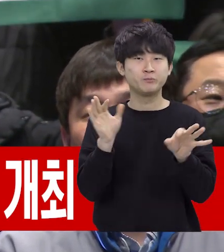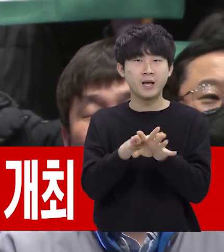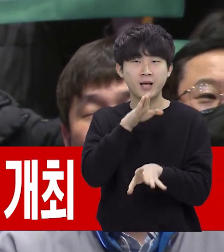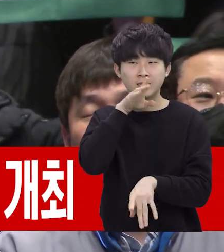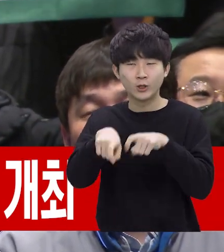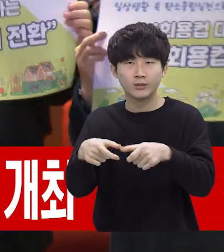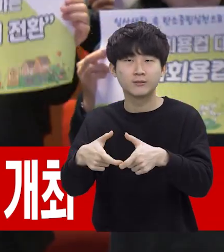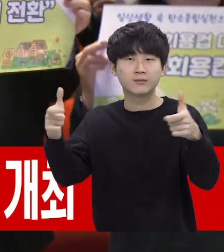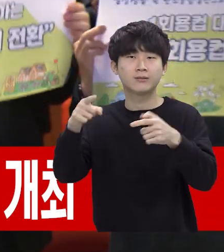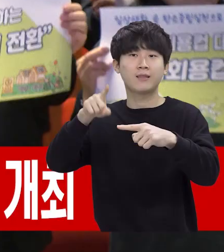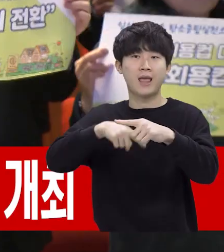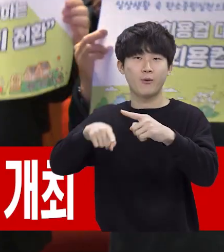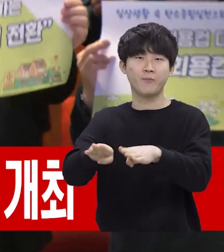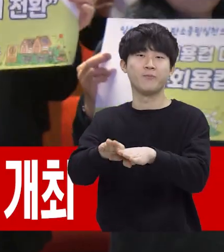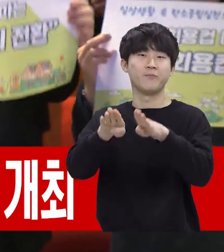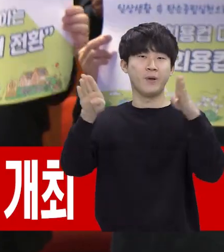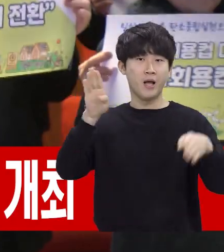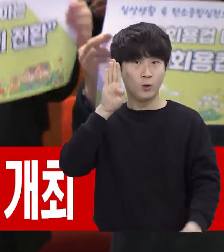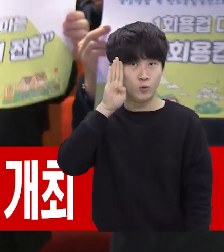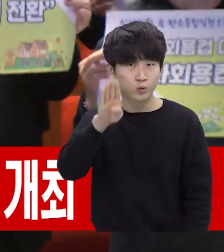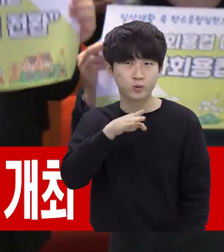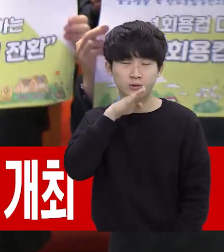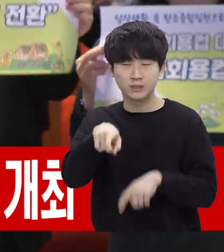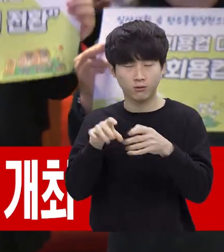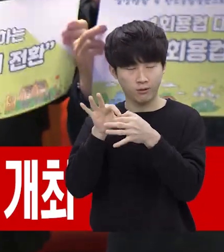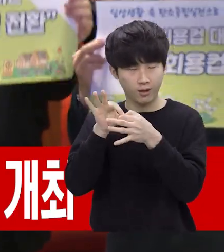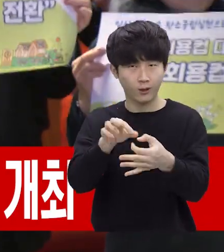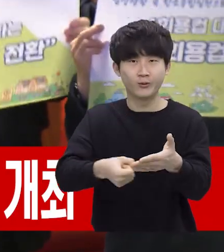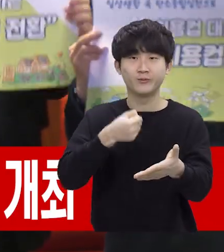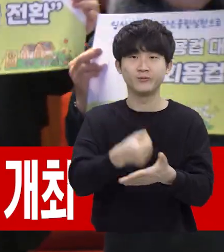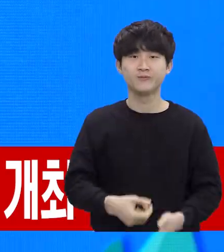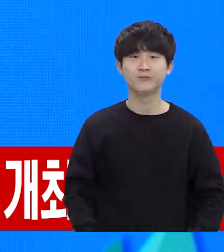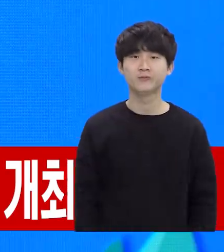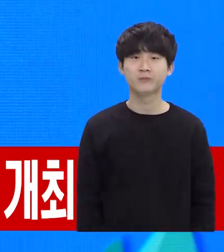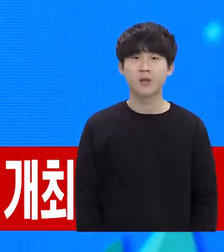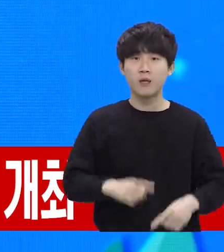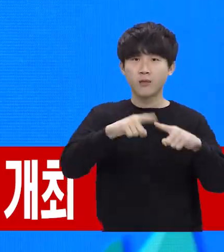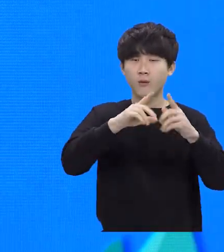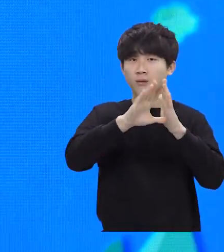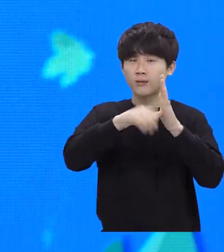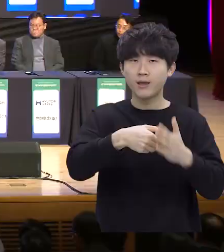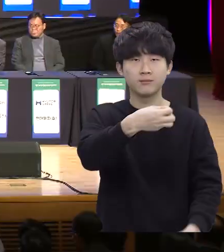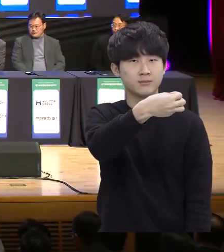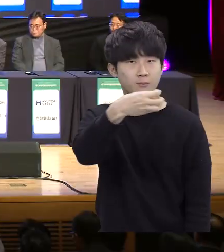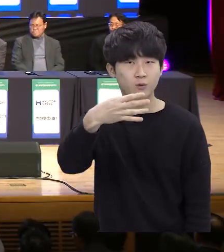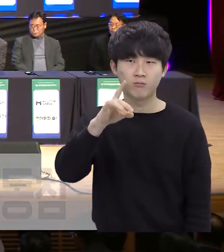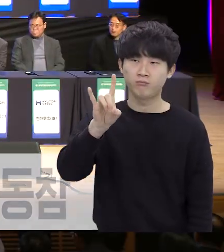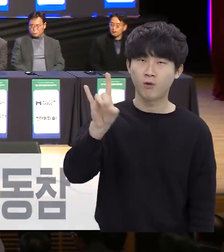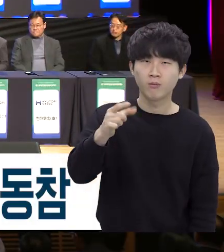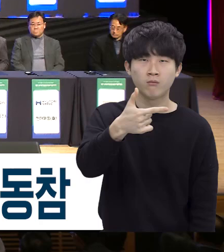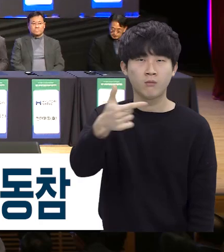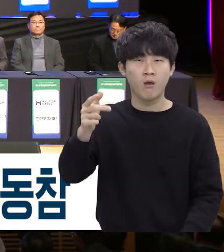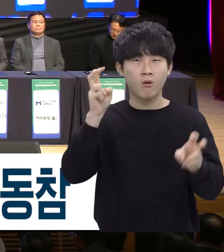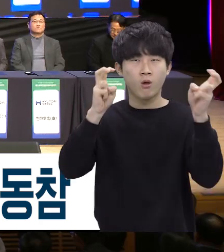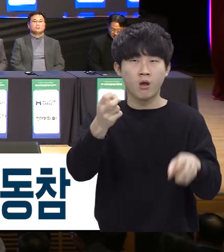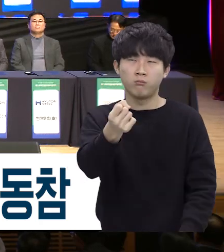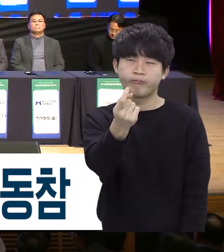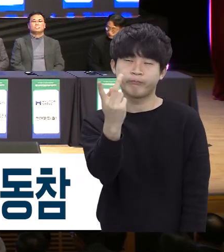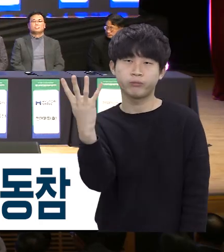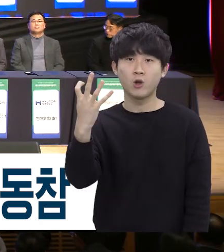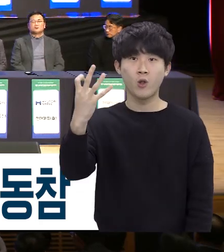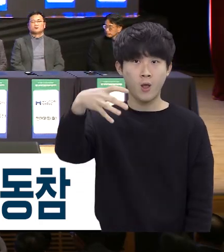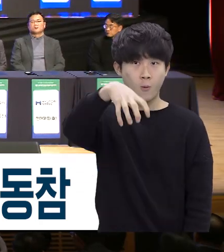도민과 함께 탄소중립 실천을 이어가기로 했습니다. 대회와 함께 삼성전자, 현대자동차 등 도내 대기업